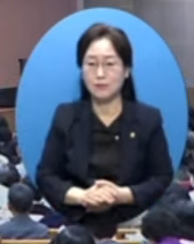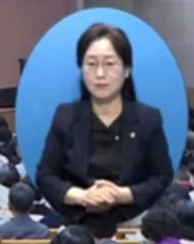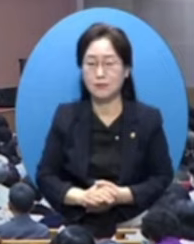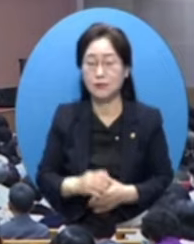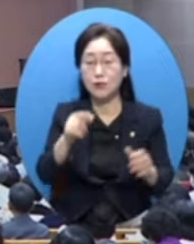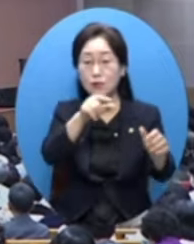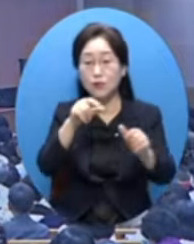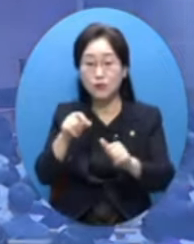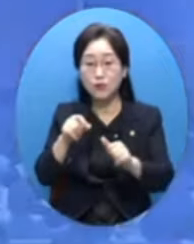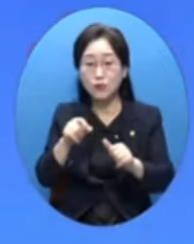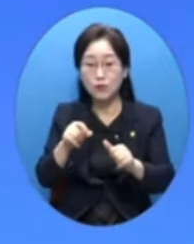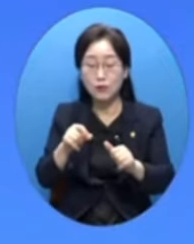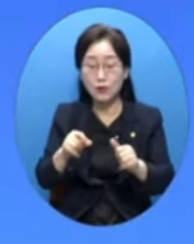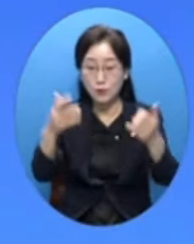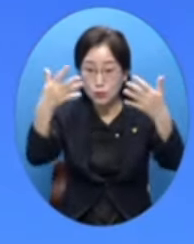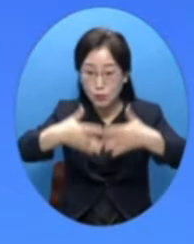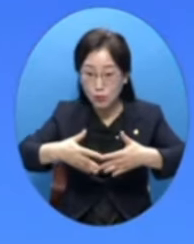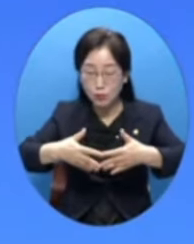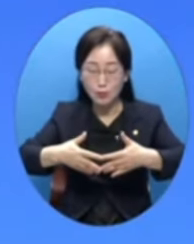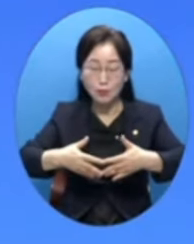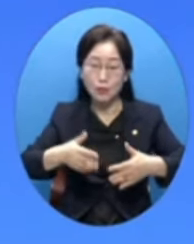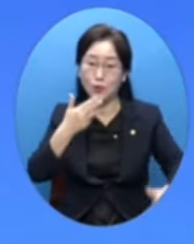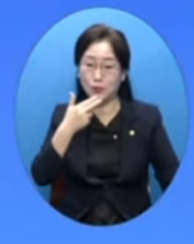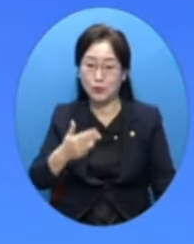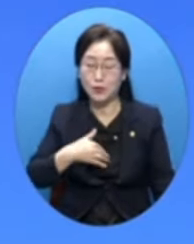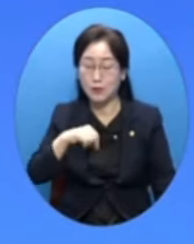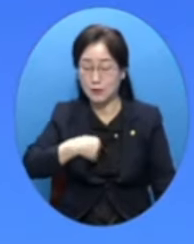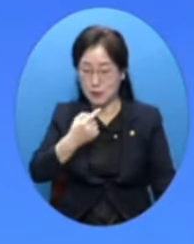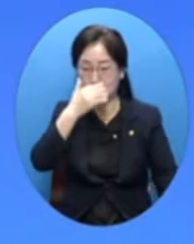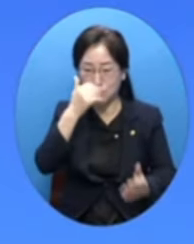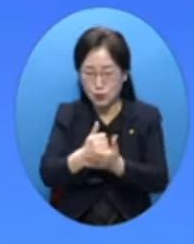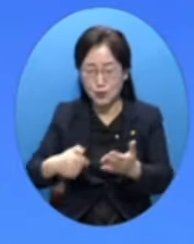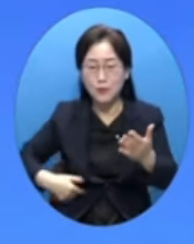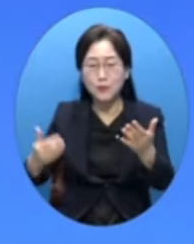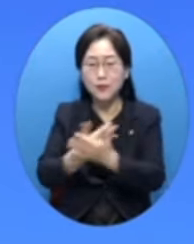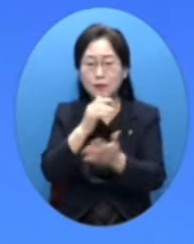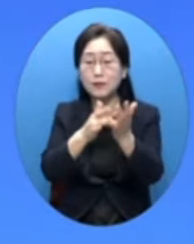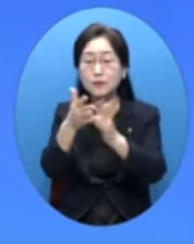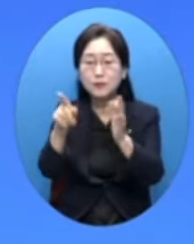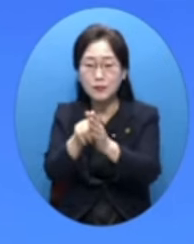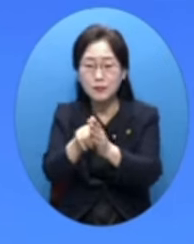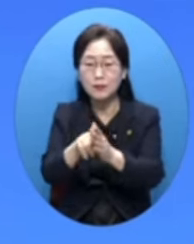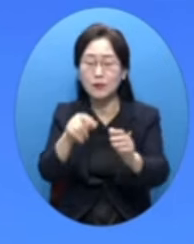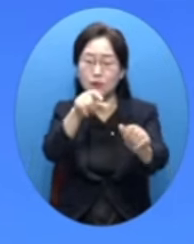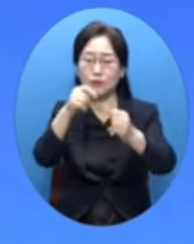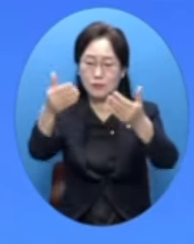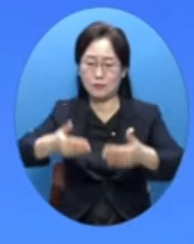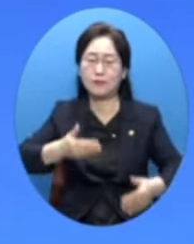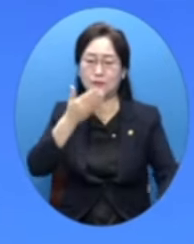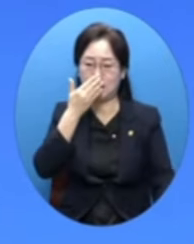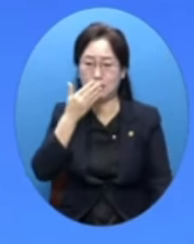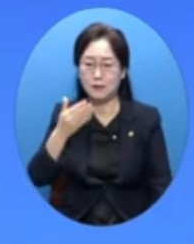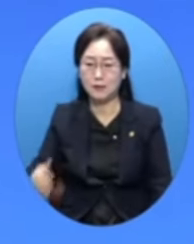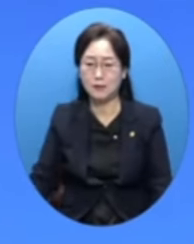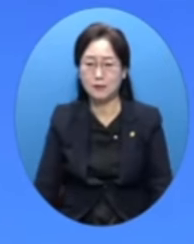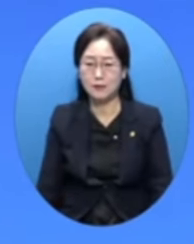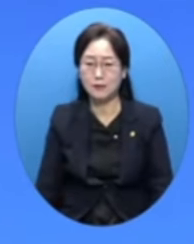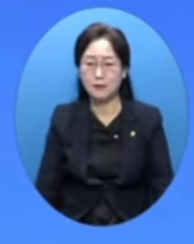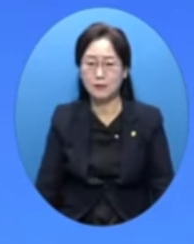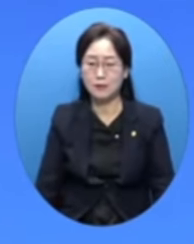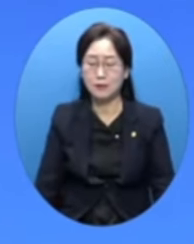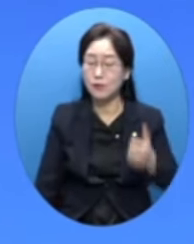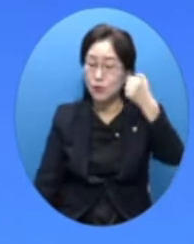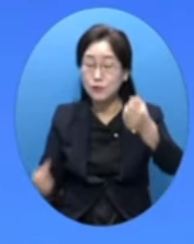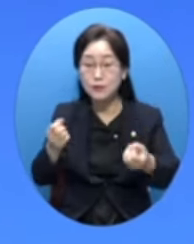구원에 다른 어떤 조건이 없습니다. 내가 내 죄를 회개하고 예수를 믿기만 하면 구원을 받게 되는 것입니다.